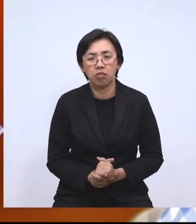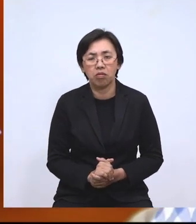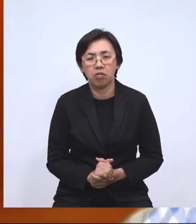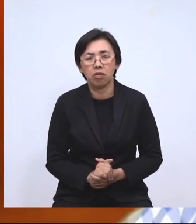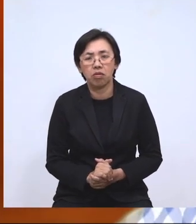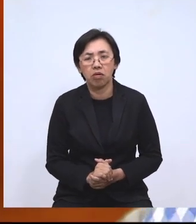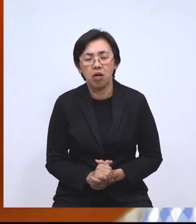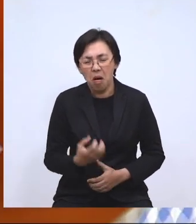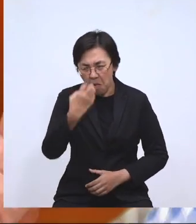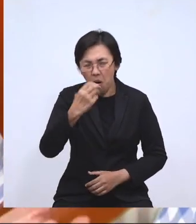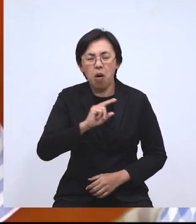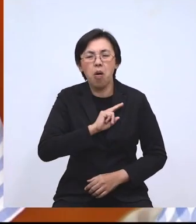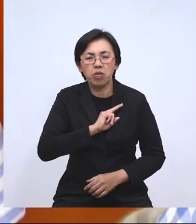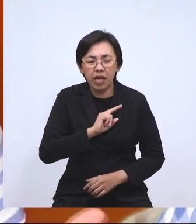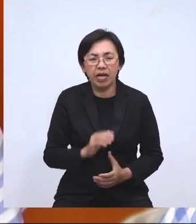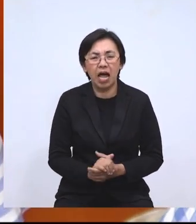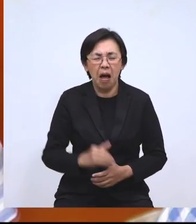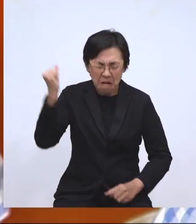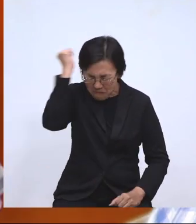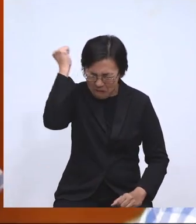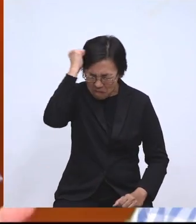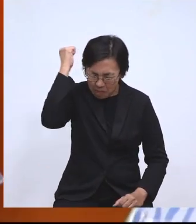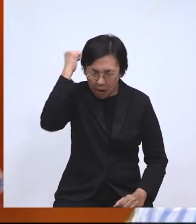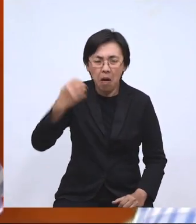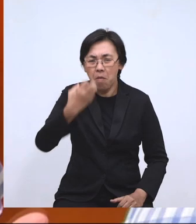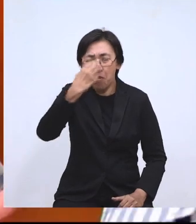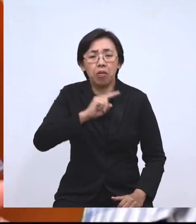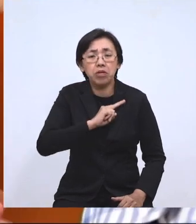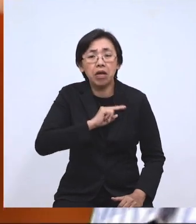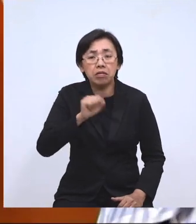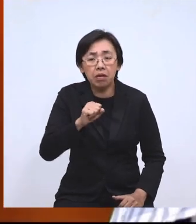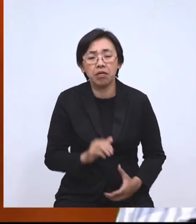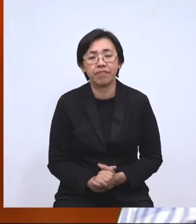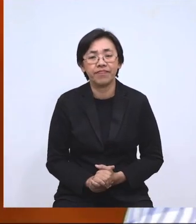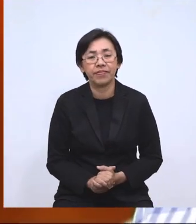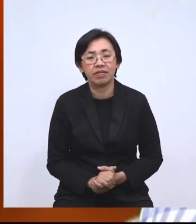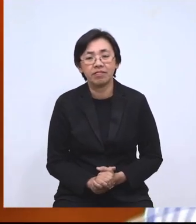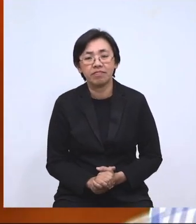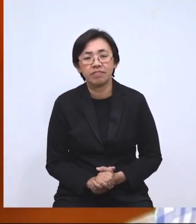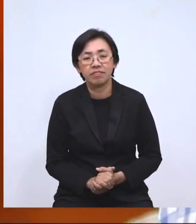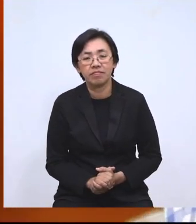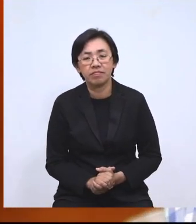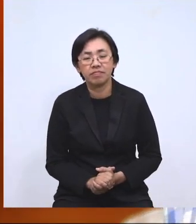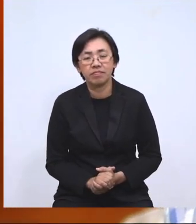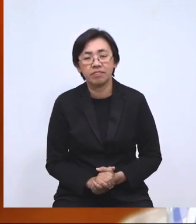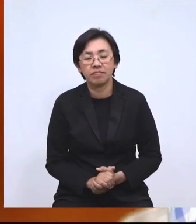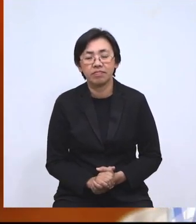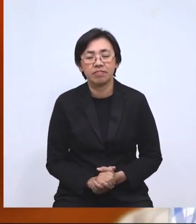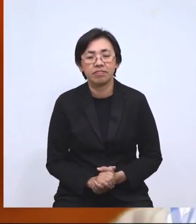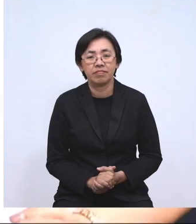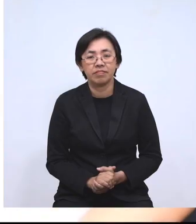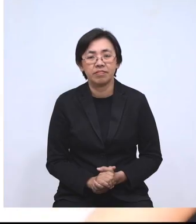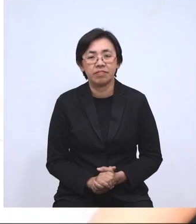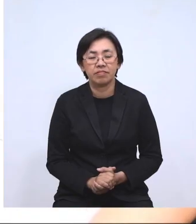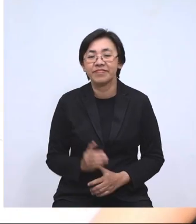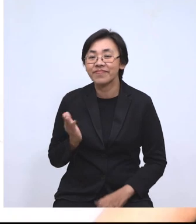ตัวเอง โมโหตัวเองตีหัวตัวเองนี่บอสบอกเลยว่าบอสตีหัวตัวเองใช่ไหมงั้นเนี่ยคุณน้ำหวานก็จะยังไงนะคะคุณแม่ ค่ะก็อย่างของน้